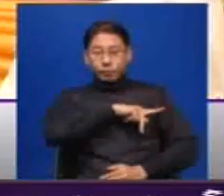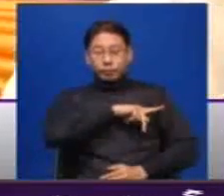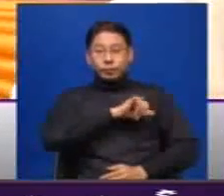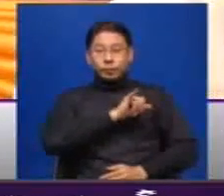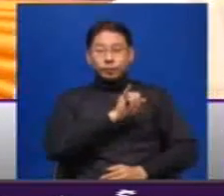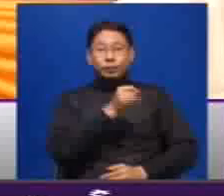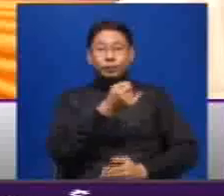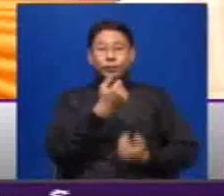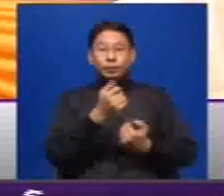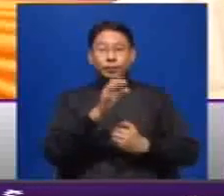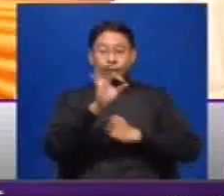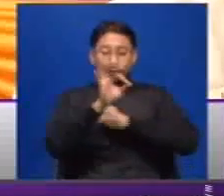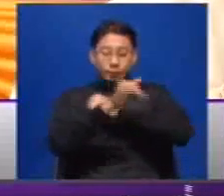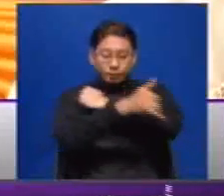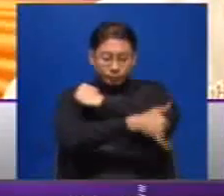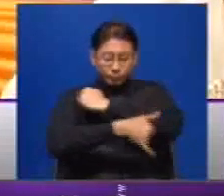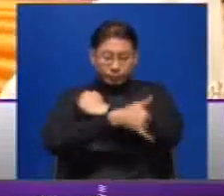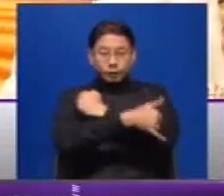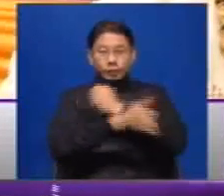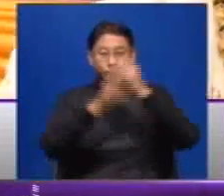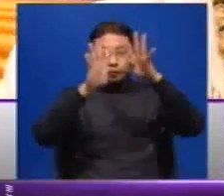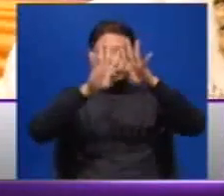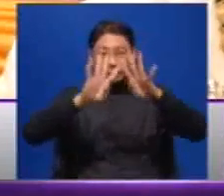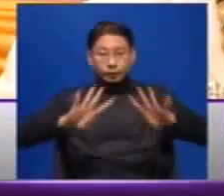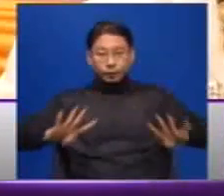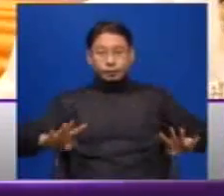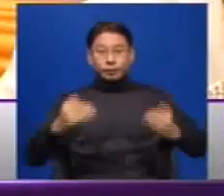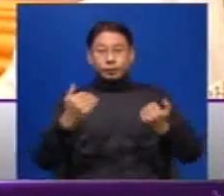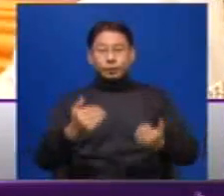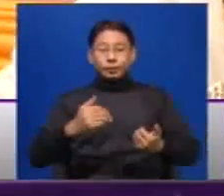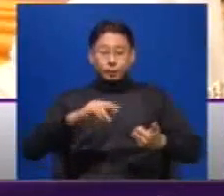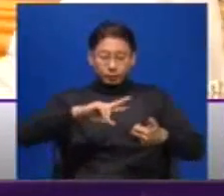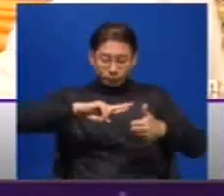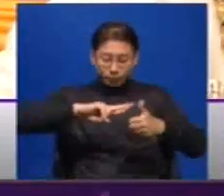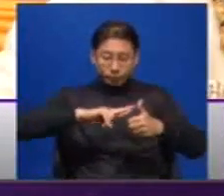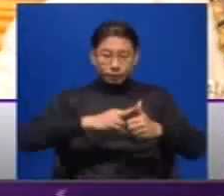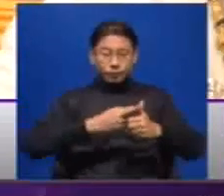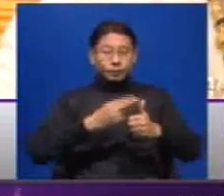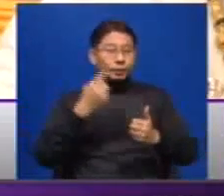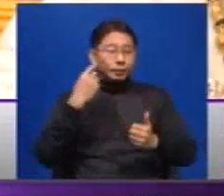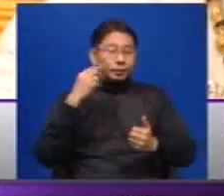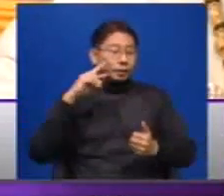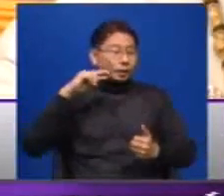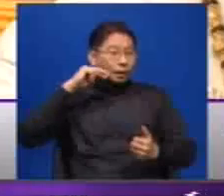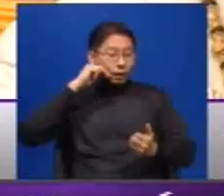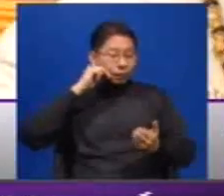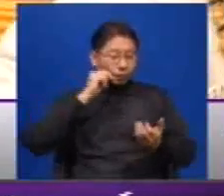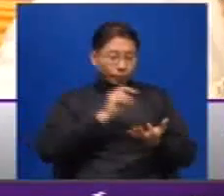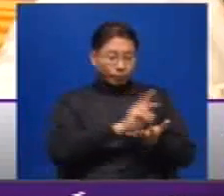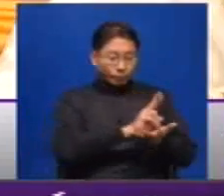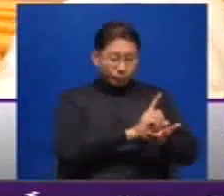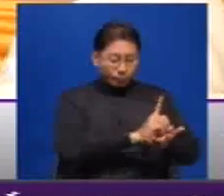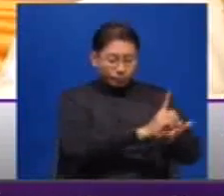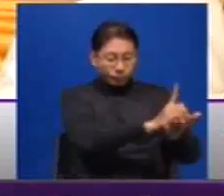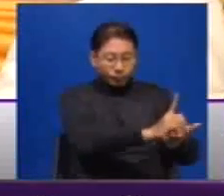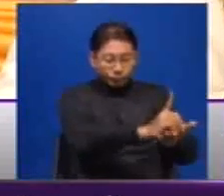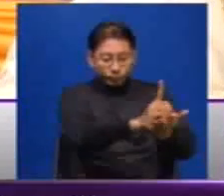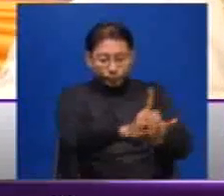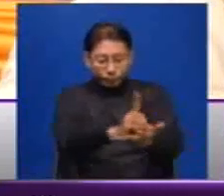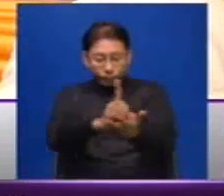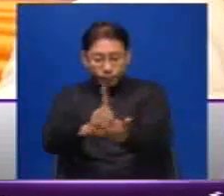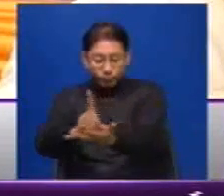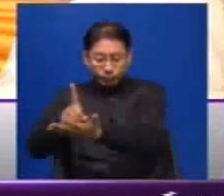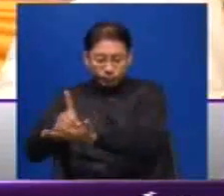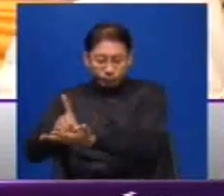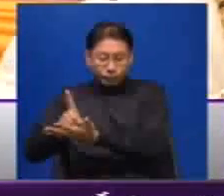ตรงจุดนะฮะจุดต้นด้านที่เรานั่งอยู่นี่นะครับแล้วน้ำมันก็จะวนนะครับวนรอบไปหาพระพุทธรูปแต่ละองค์แต่